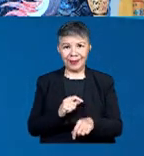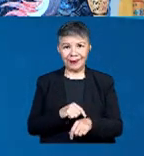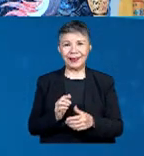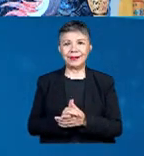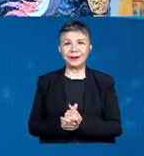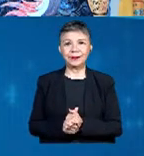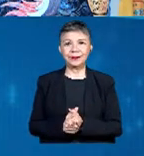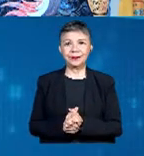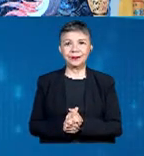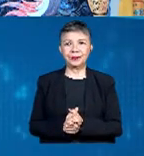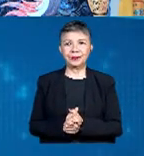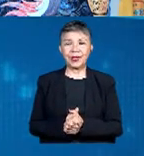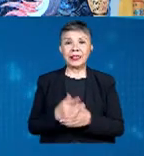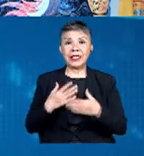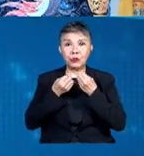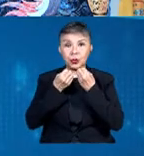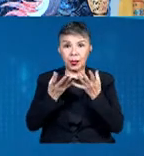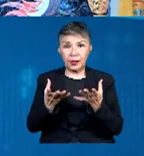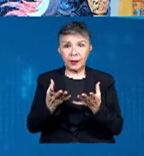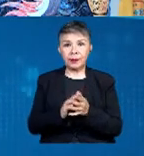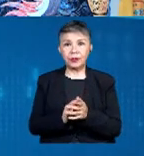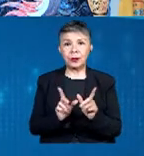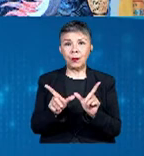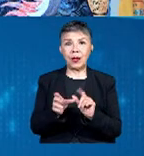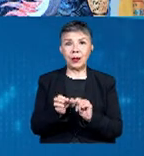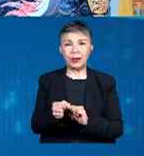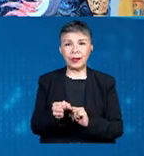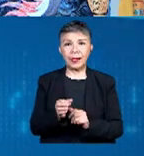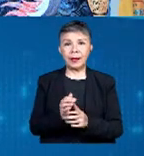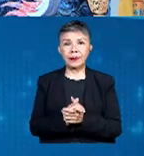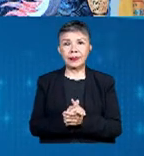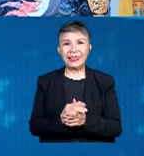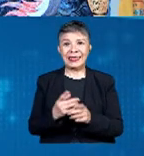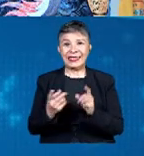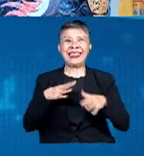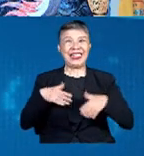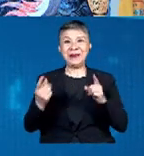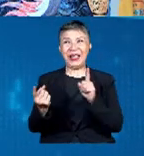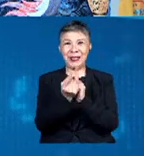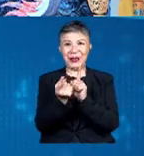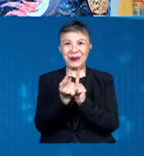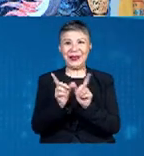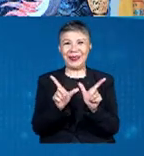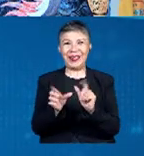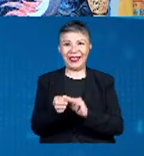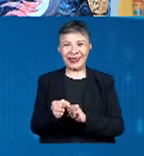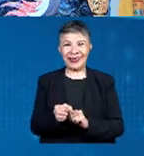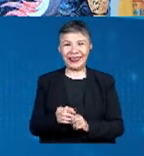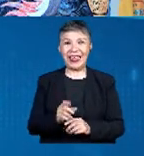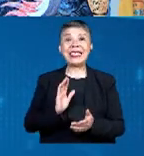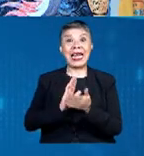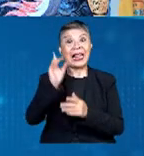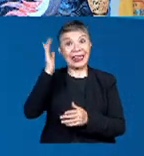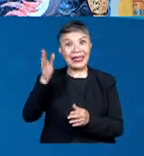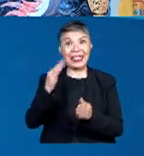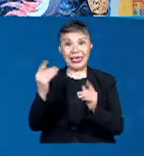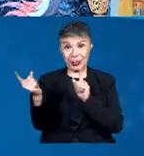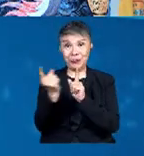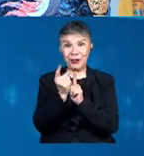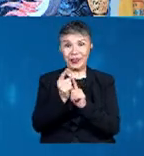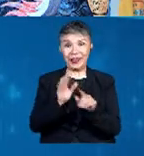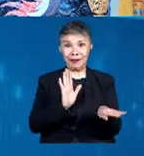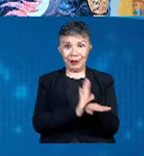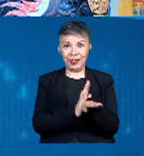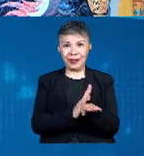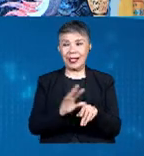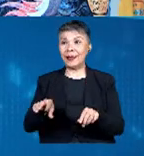tentu saya menyampaikan ini Pak Wali Kota, sampai jumpa lagi Pak Wali, nanti ketemu lagi di Peparnas. Baik Pak. Juga Mbak